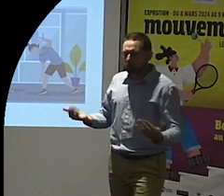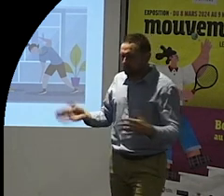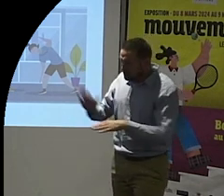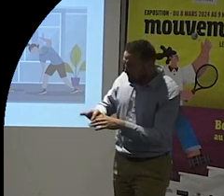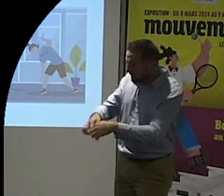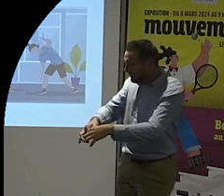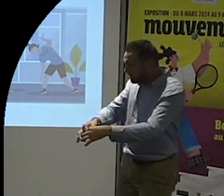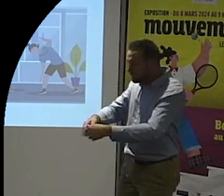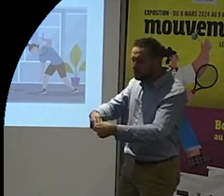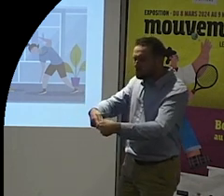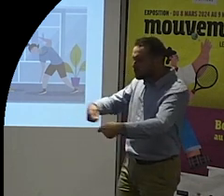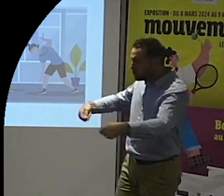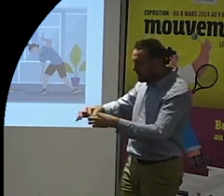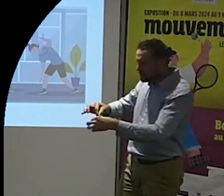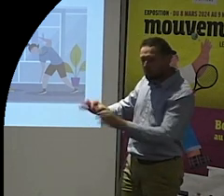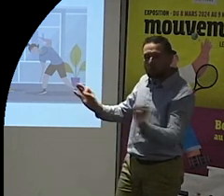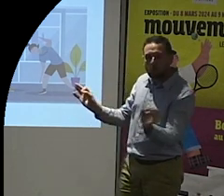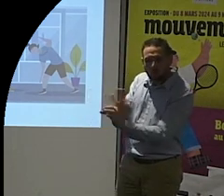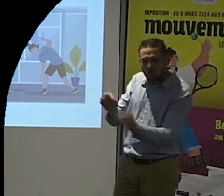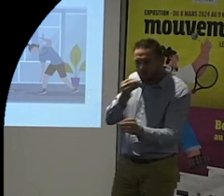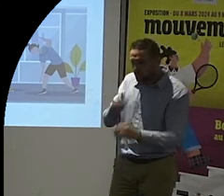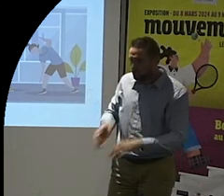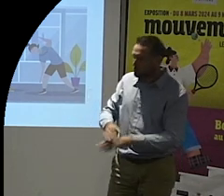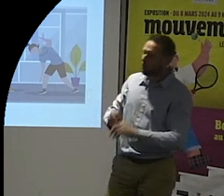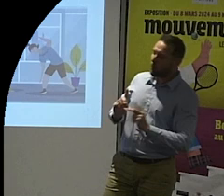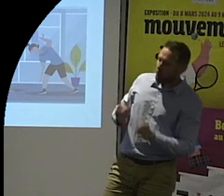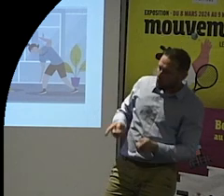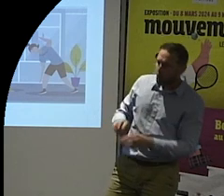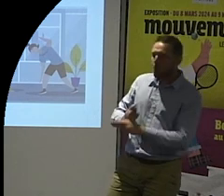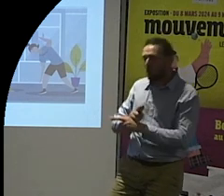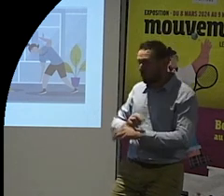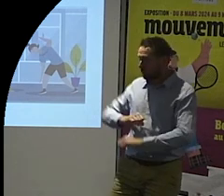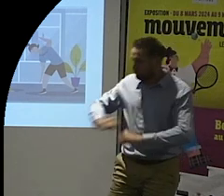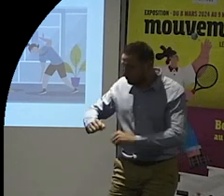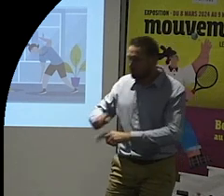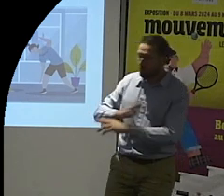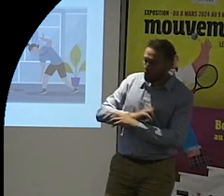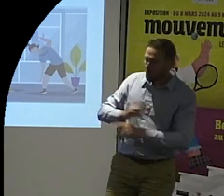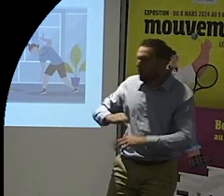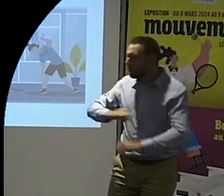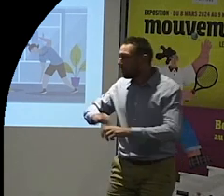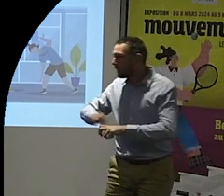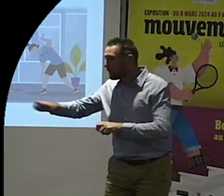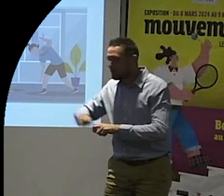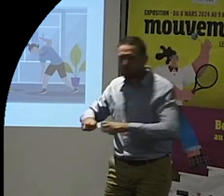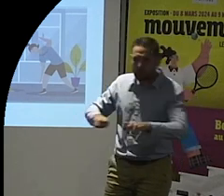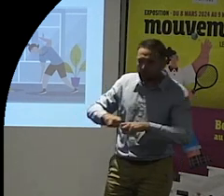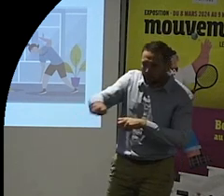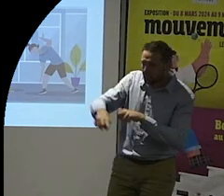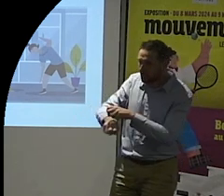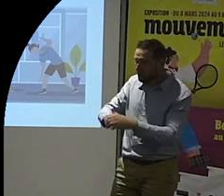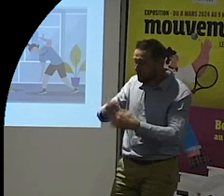du tout. Par contre, je me suis posée, mais sans arrêt, j'étais par terre, en haut, en bas, en haut, en bas. J'ai fait ça tout